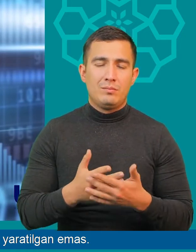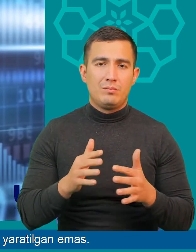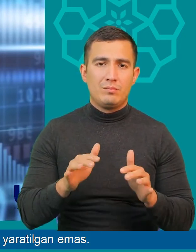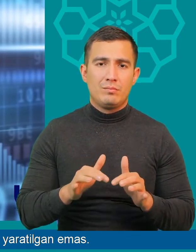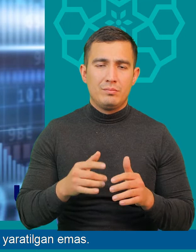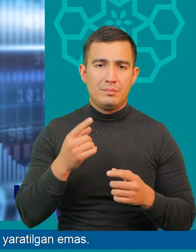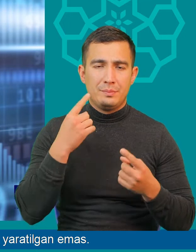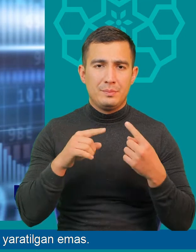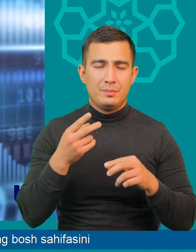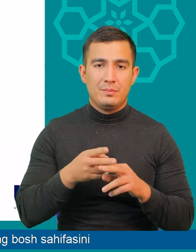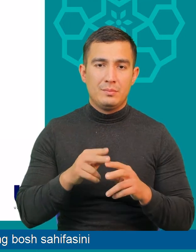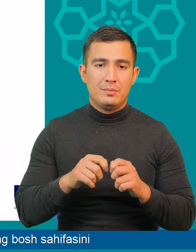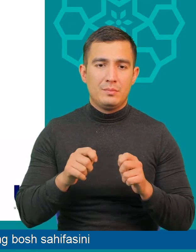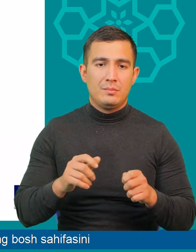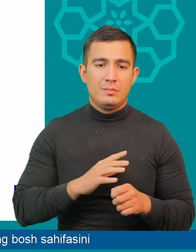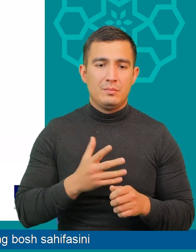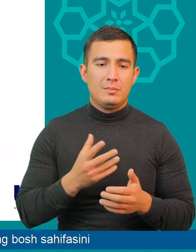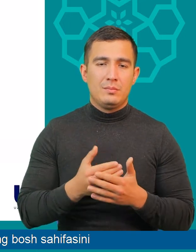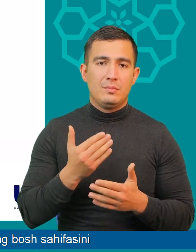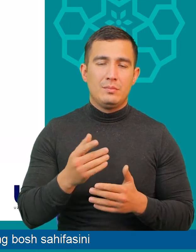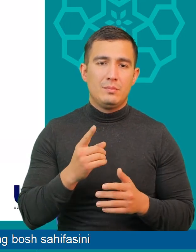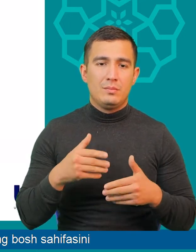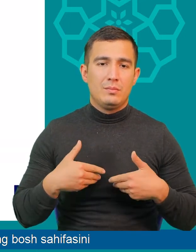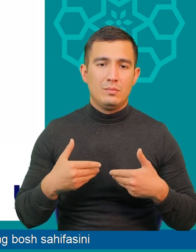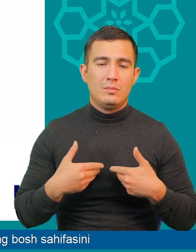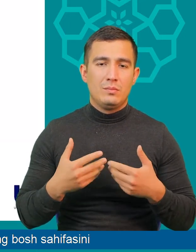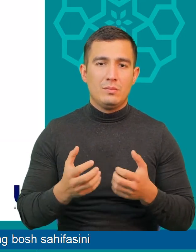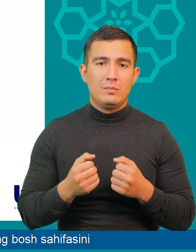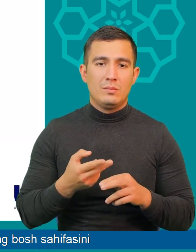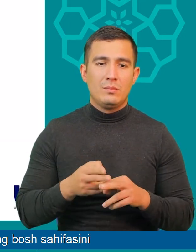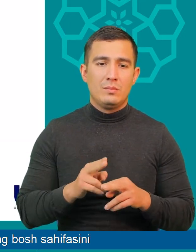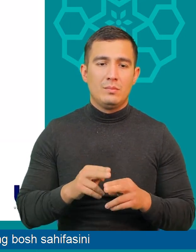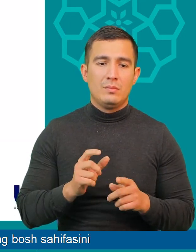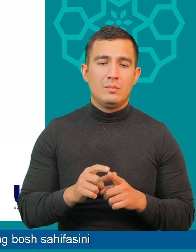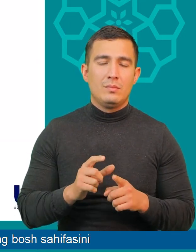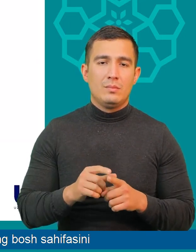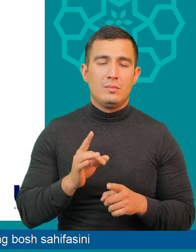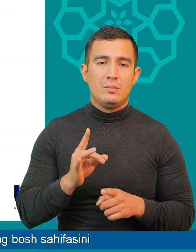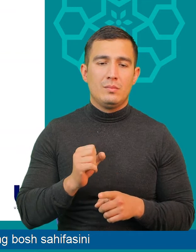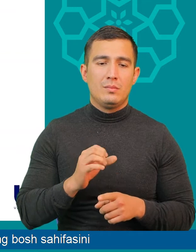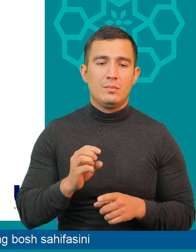tomonidan yaratilgan emas. Uni oddiy foydalanuvchi Rasmus Lerdorf